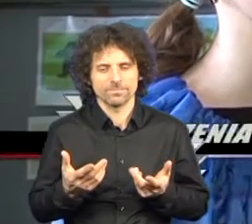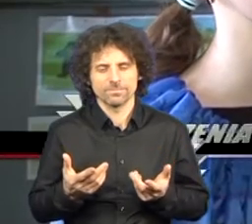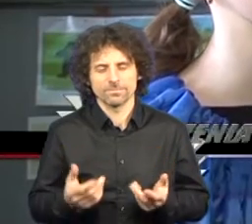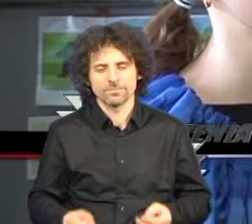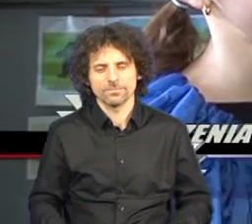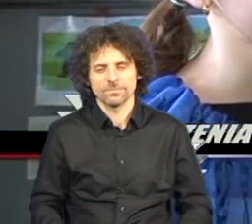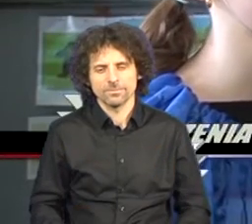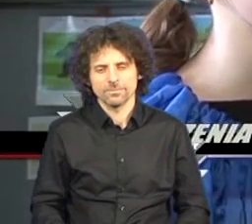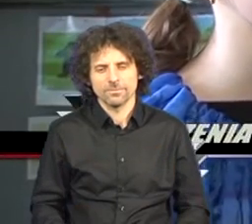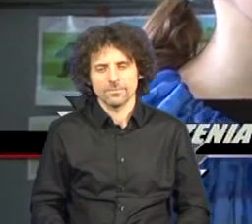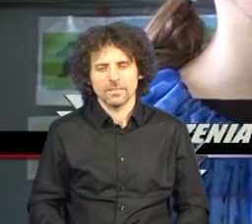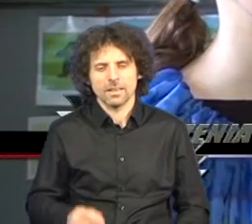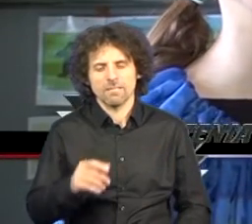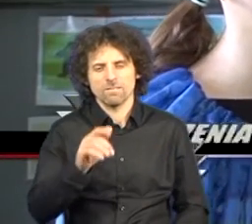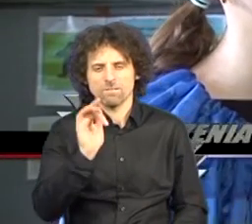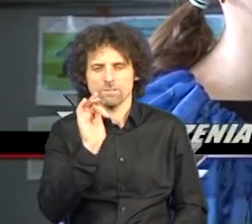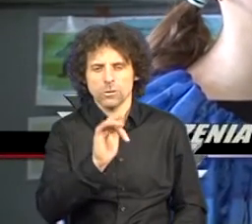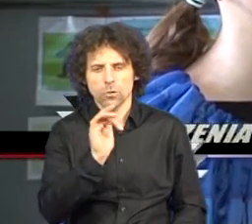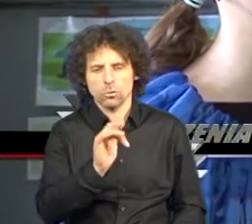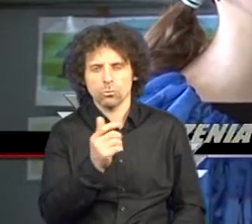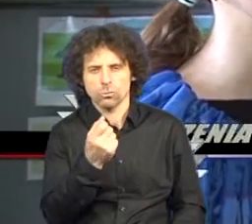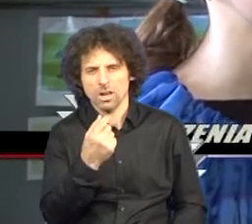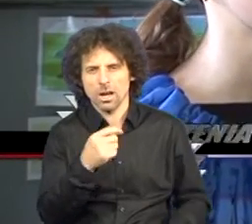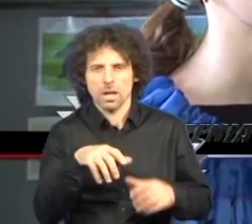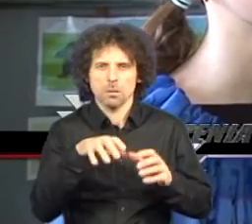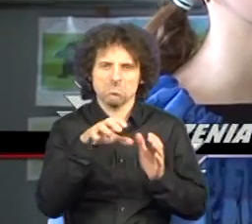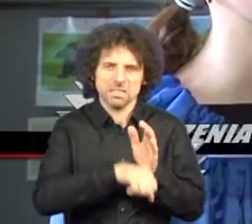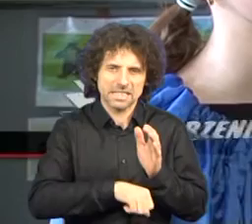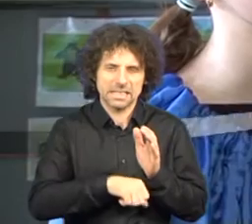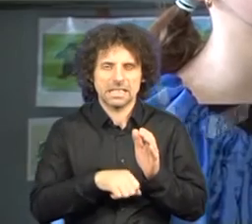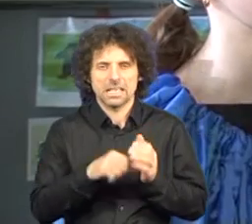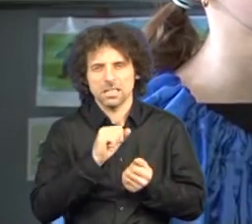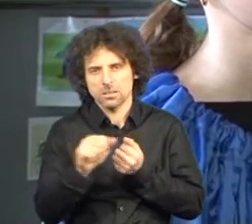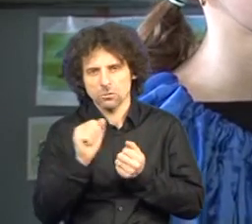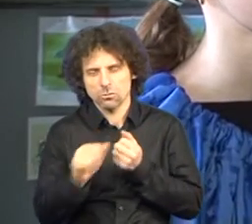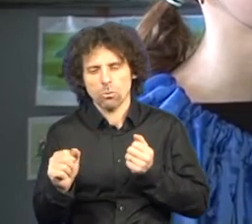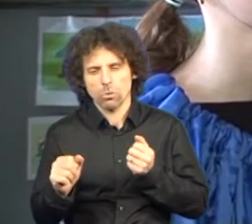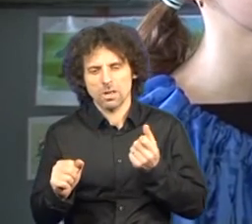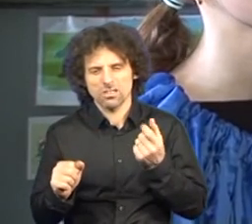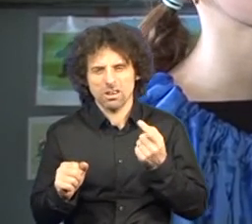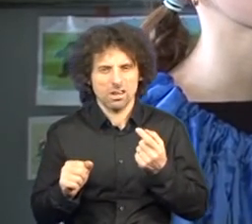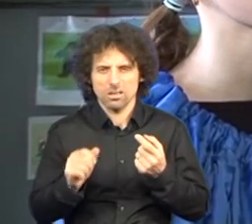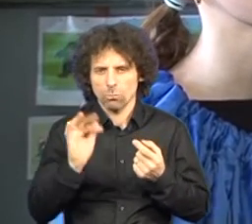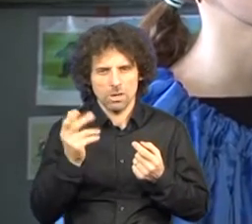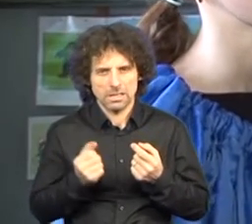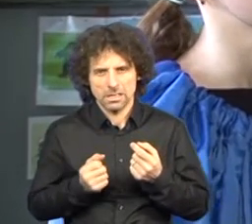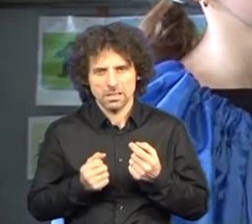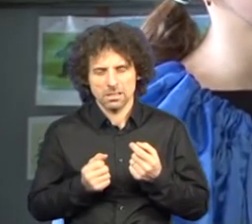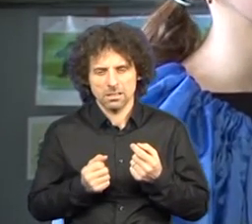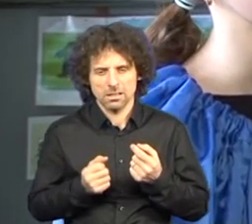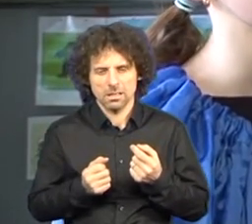zewnątrz, jak i w środku było popsu to trochę, ściany były takie trochę bez tynku,